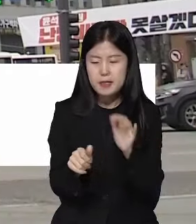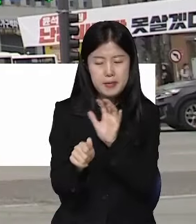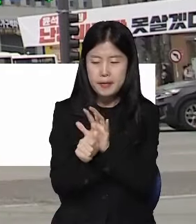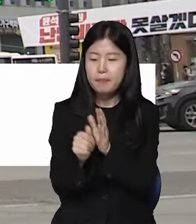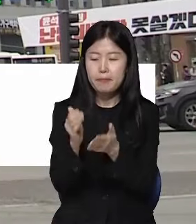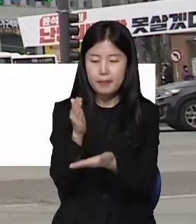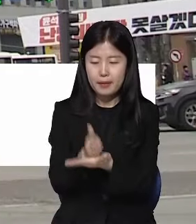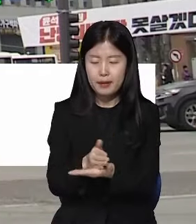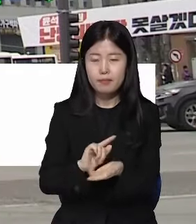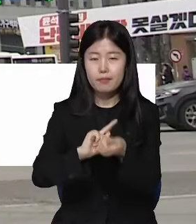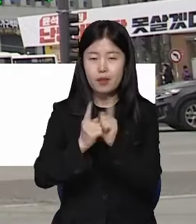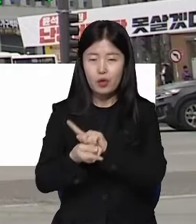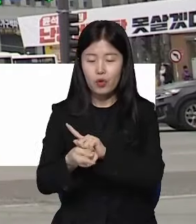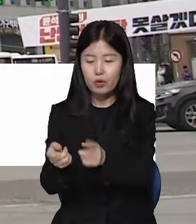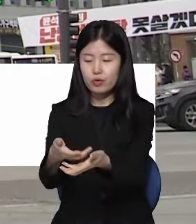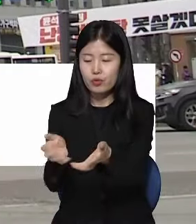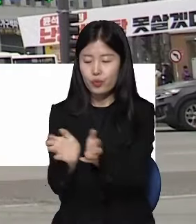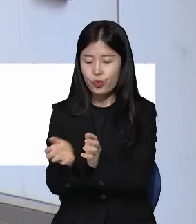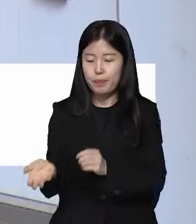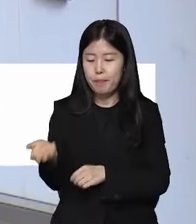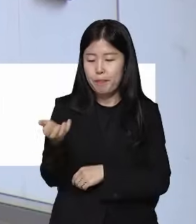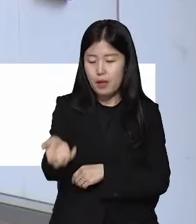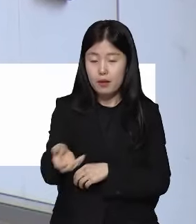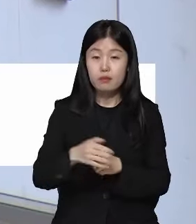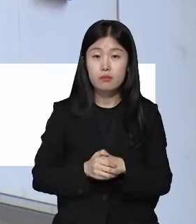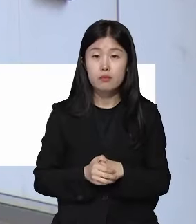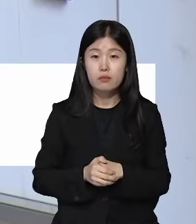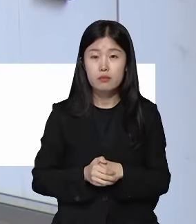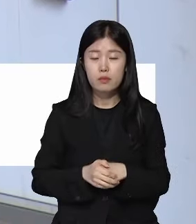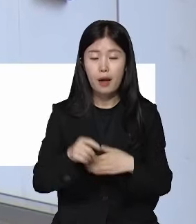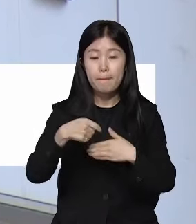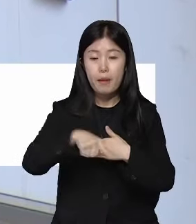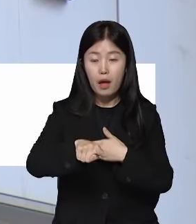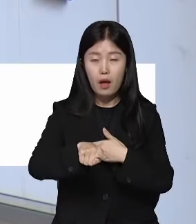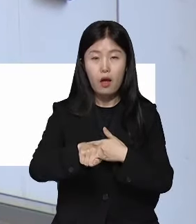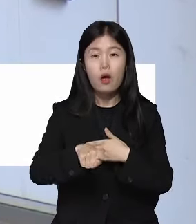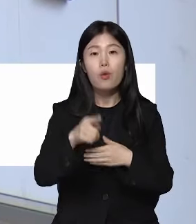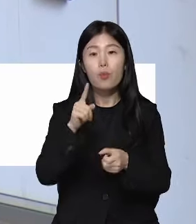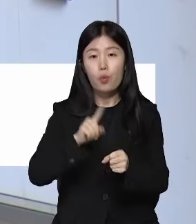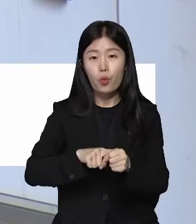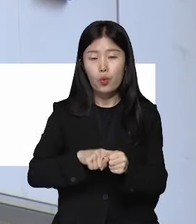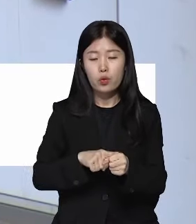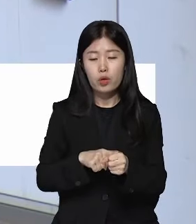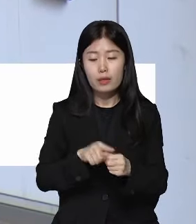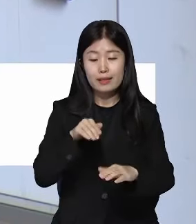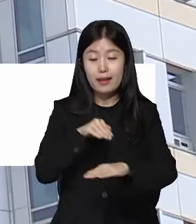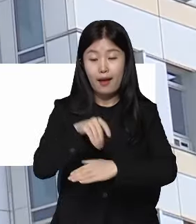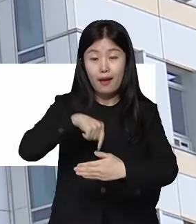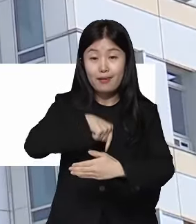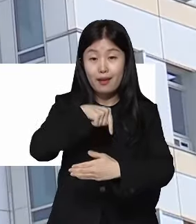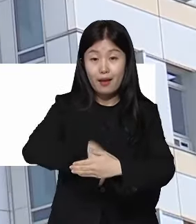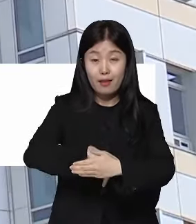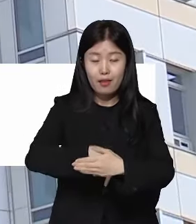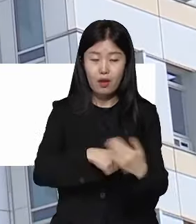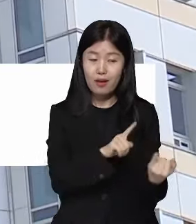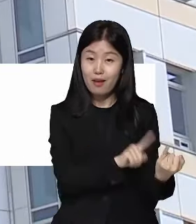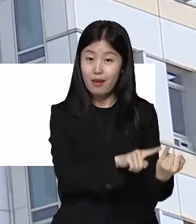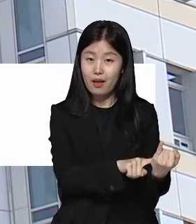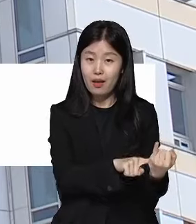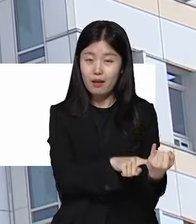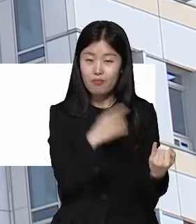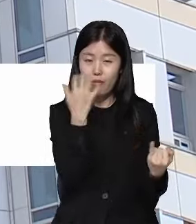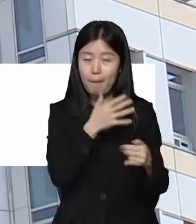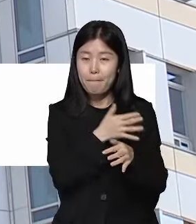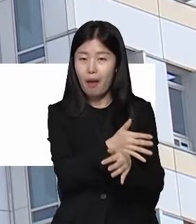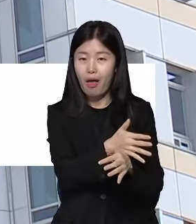받았습니다. 광주 남구의회는 지난달 9일 출장을 위해 이동하는 차 안에서 부하 여직원에게 성적 수치심을 유발하는